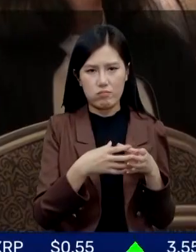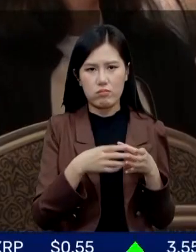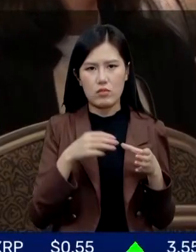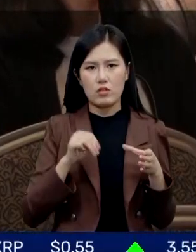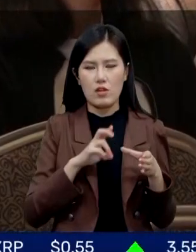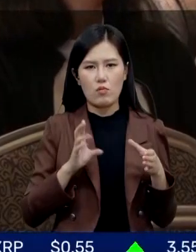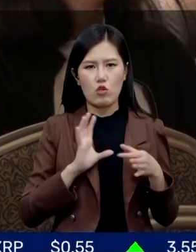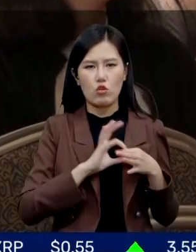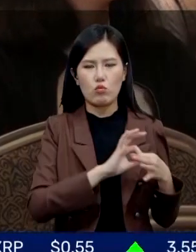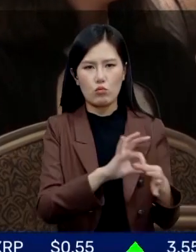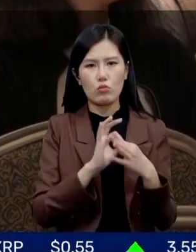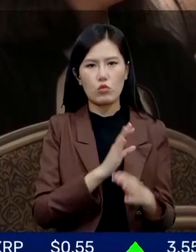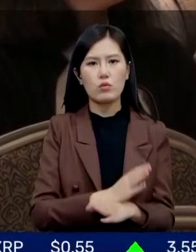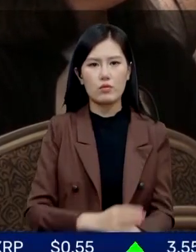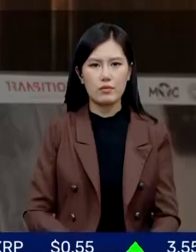бий болсон байна.